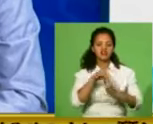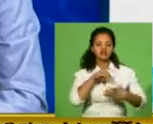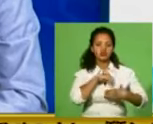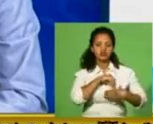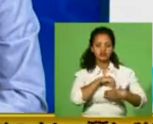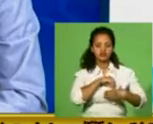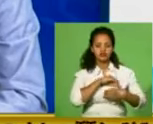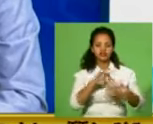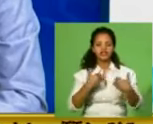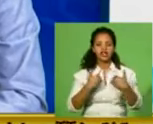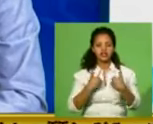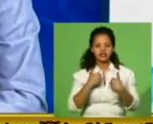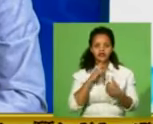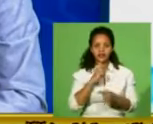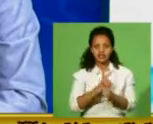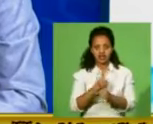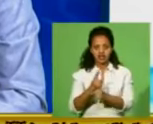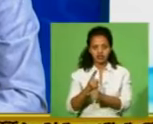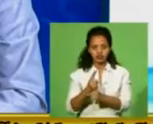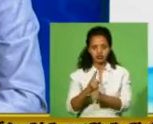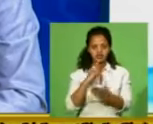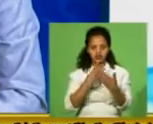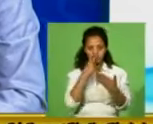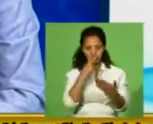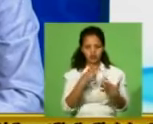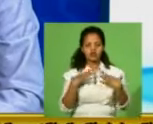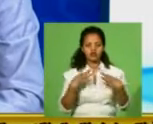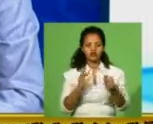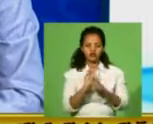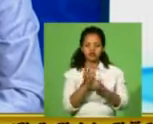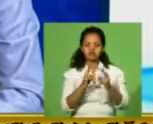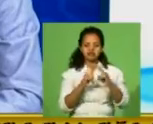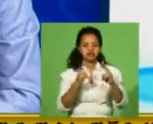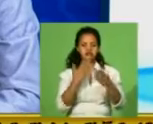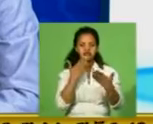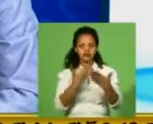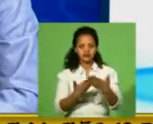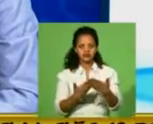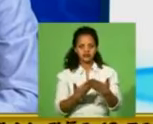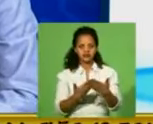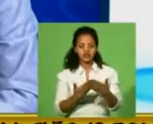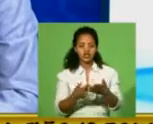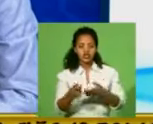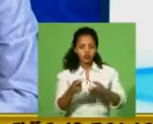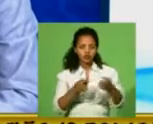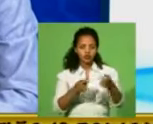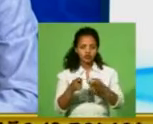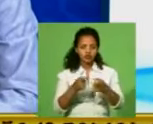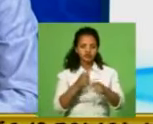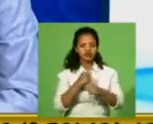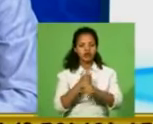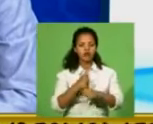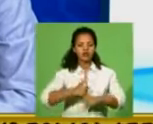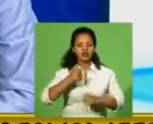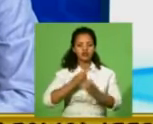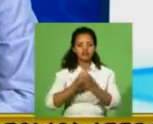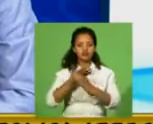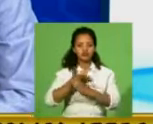በውስጣቸው እንዳለ ነው የተረጋገጠውና ጤናቸው ሁኔታ በጣም ጥሩ ነው። እንግዲህ ቁጥጥሩ ስራ በዋናነት ምንጩ